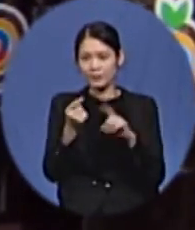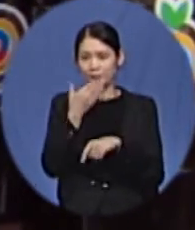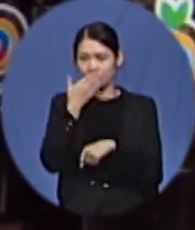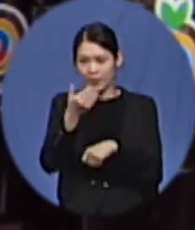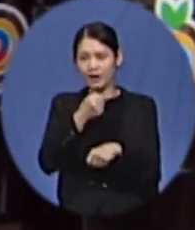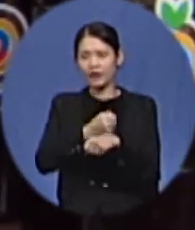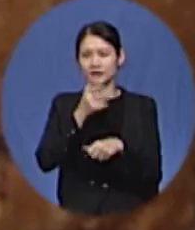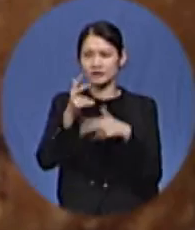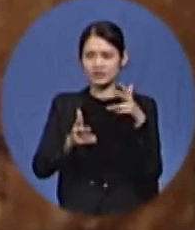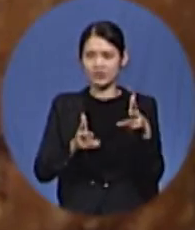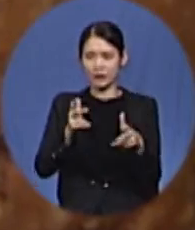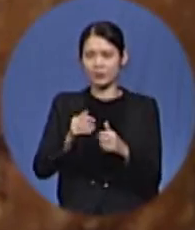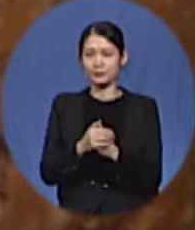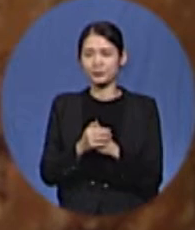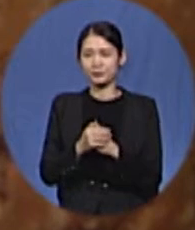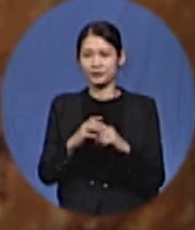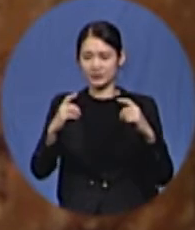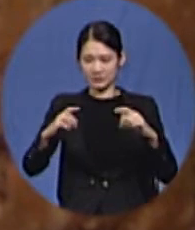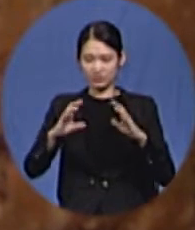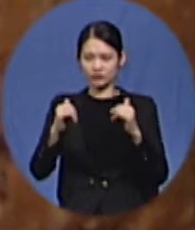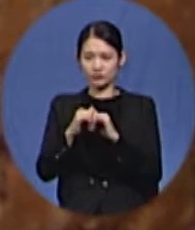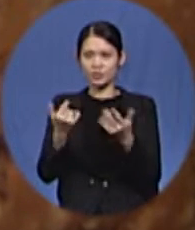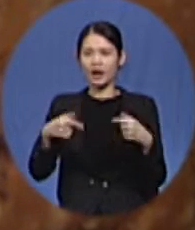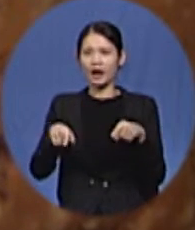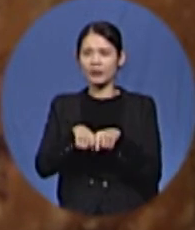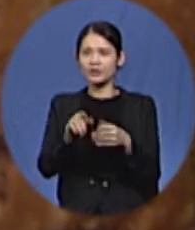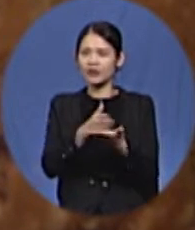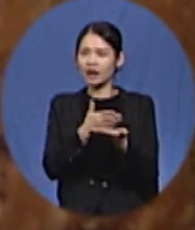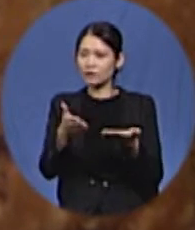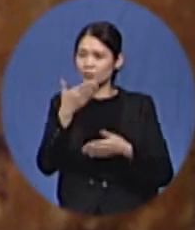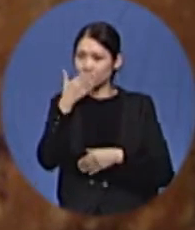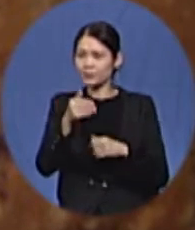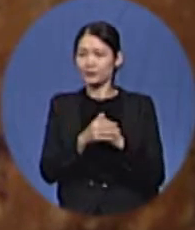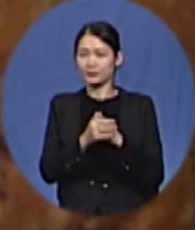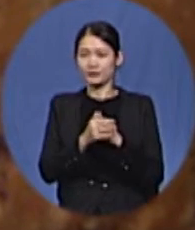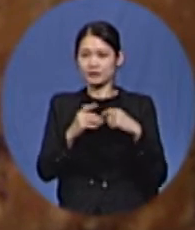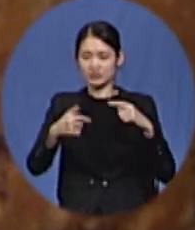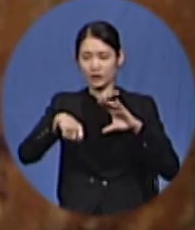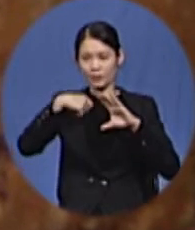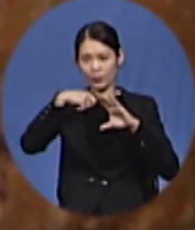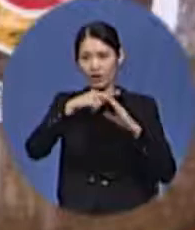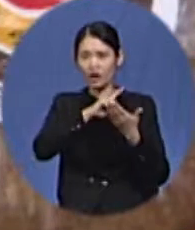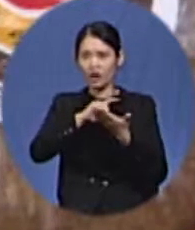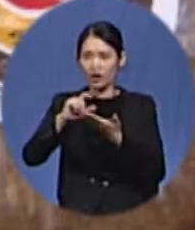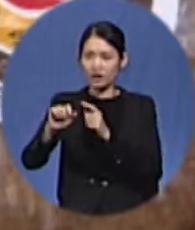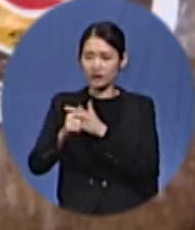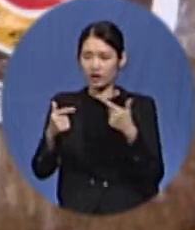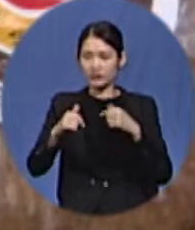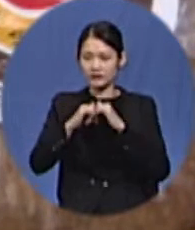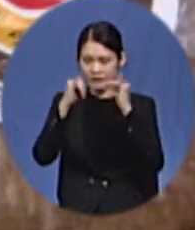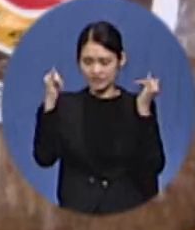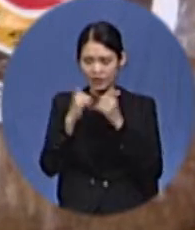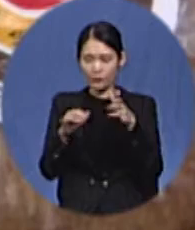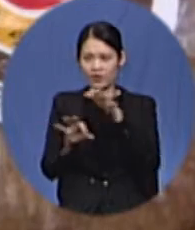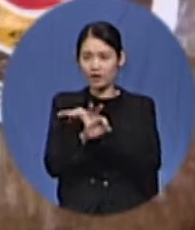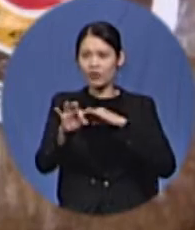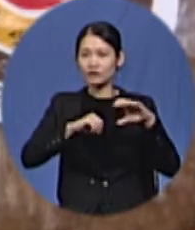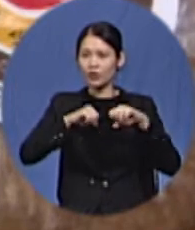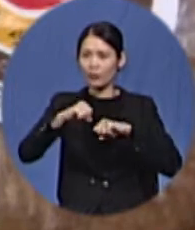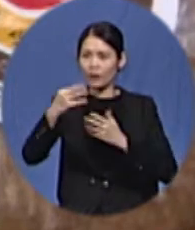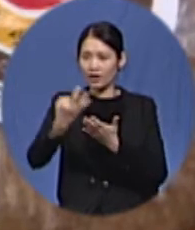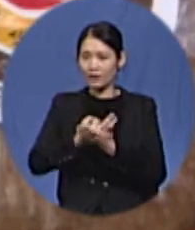공동체 사업. 지역 주민과 나눔은 물론이고 지역 먹거리로 사회경제 활동까지 이어지고